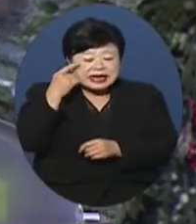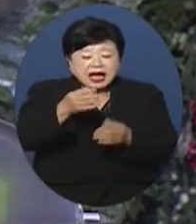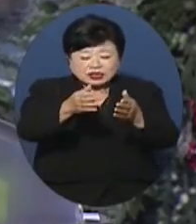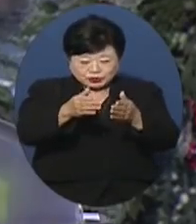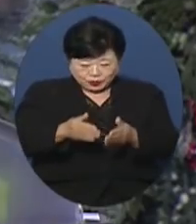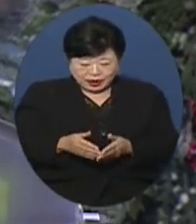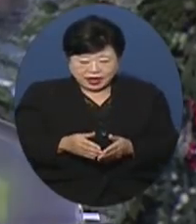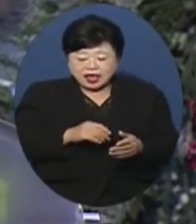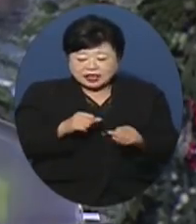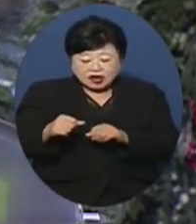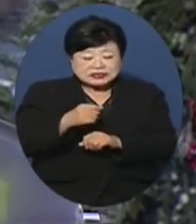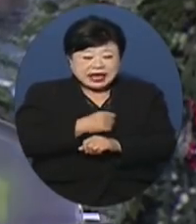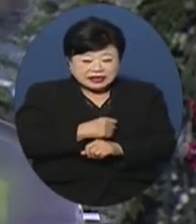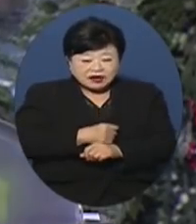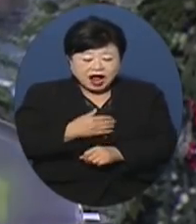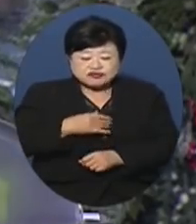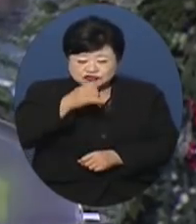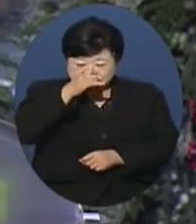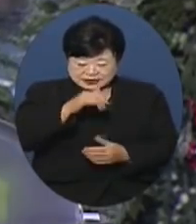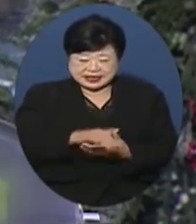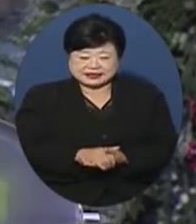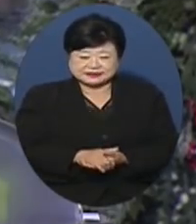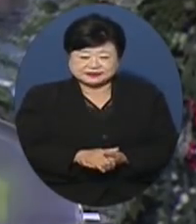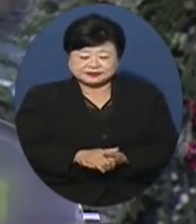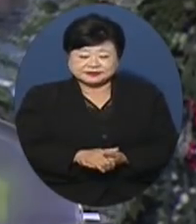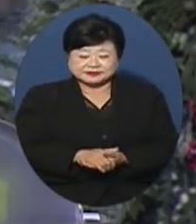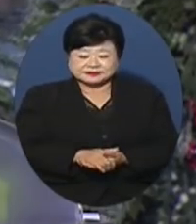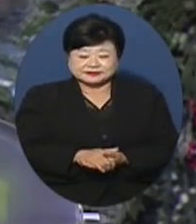통해서 역사하는 것을 알 수 있습니다.